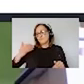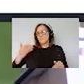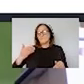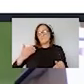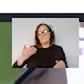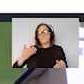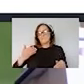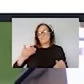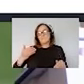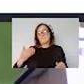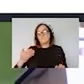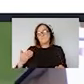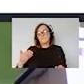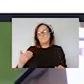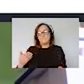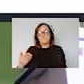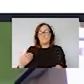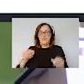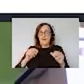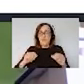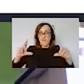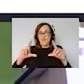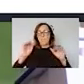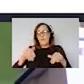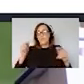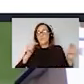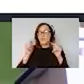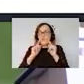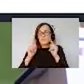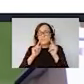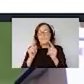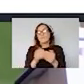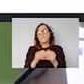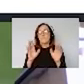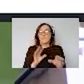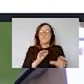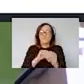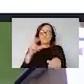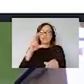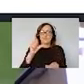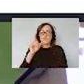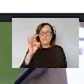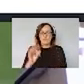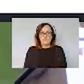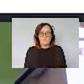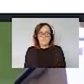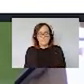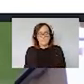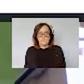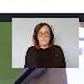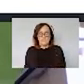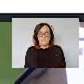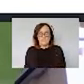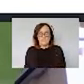zaprezentować oczywiście swój ekran, możemy rozmawiać, możemy oczywiście dołączyć czat, bo w zasadzie w tej opcji mogę dołożyć